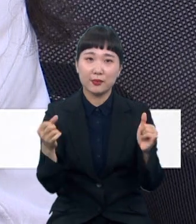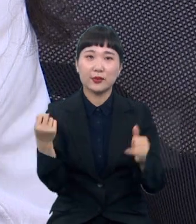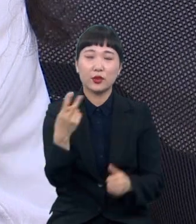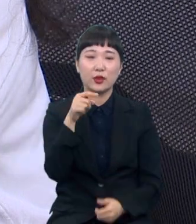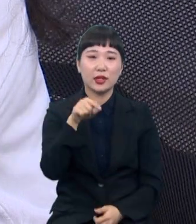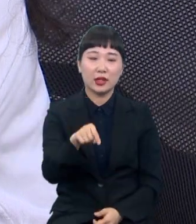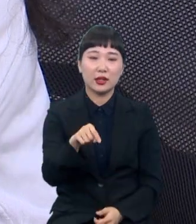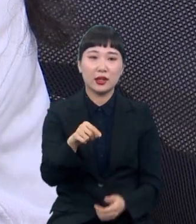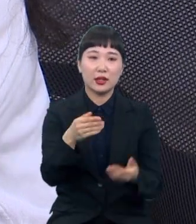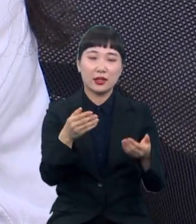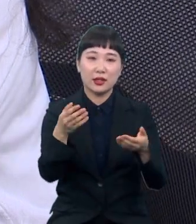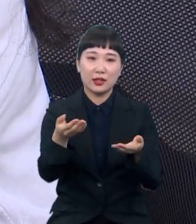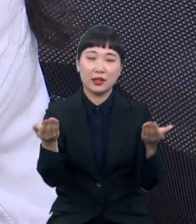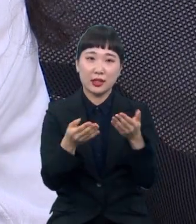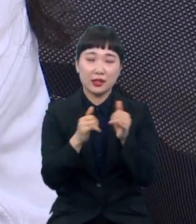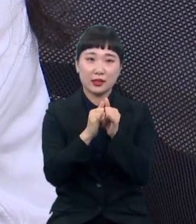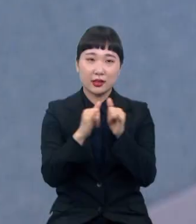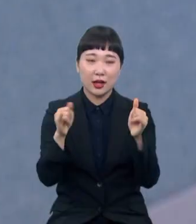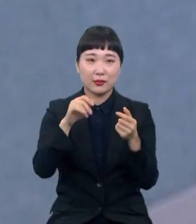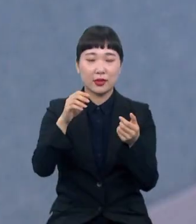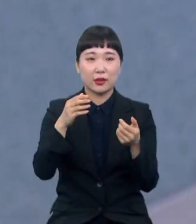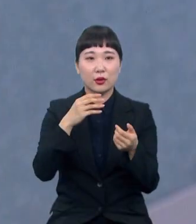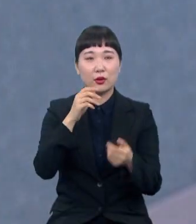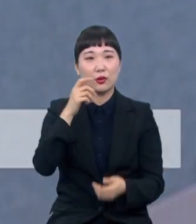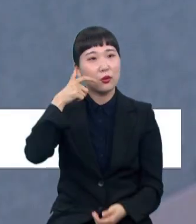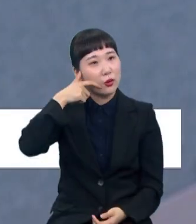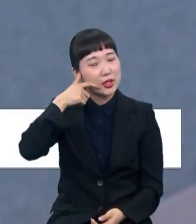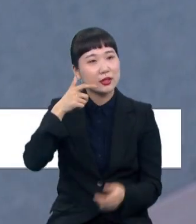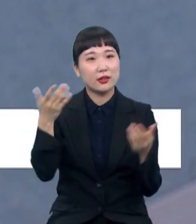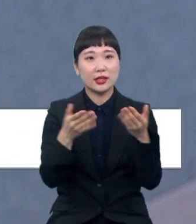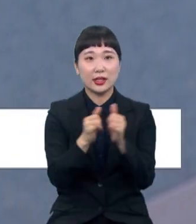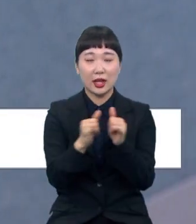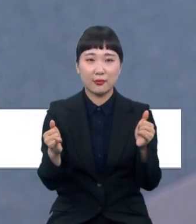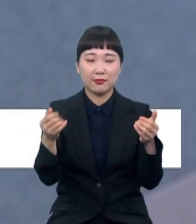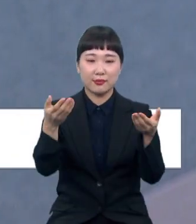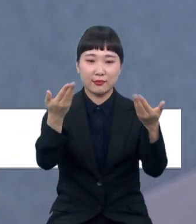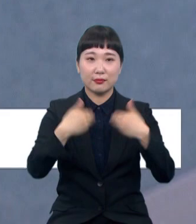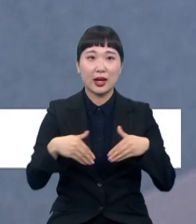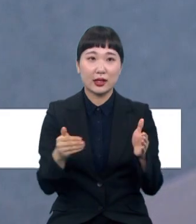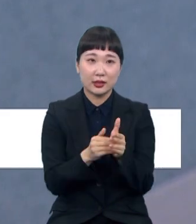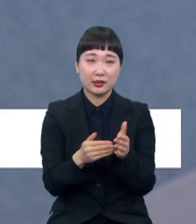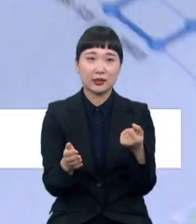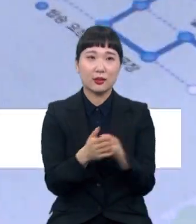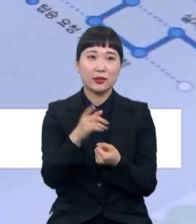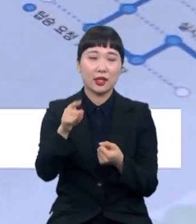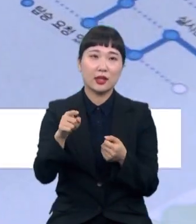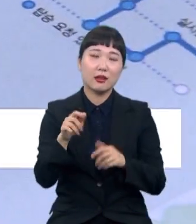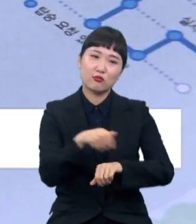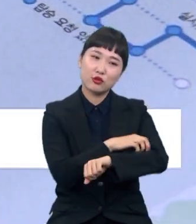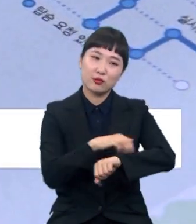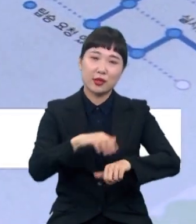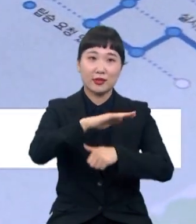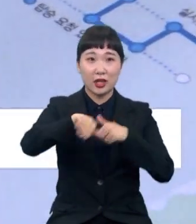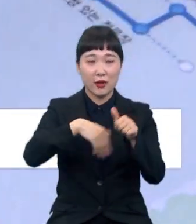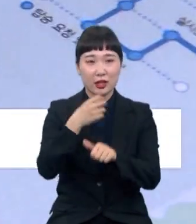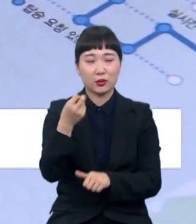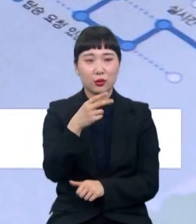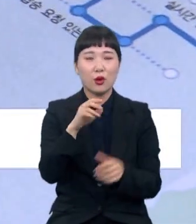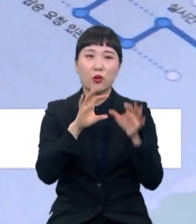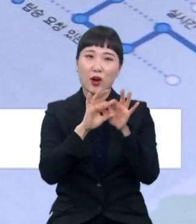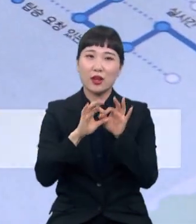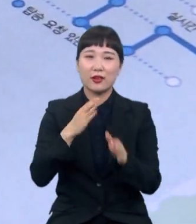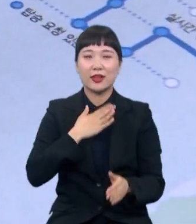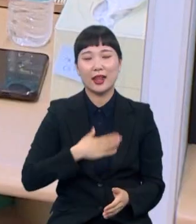안내 콜센터 직원들이 근무합니다. 입주민들의 불편사항을 해소하고 입주 관련 안내 서비스를 제공하기